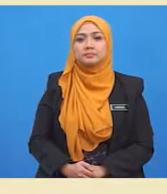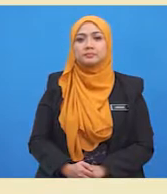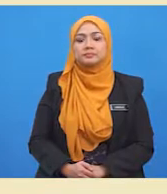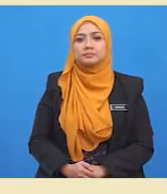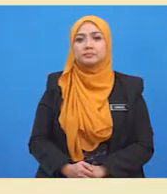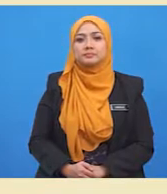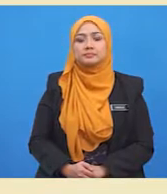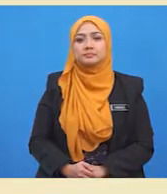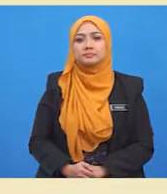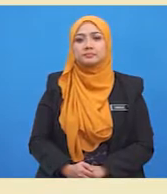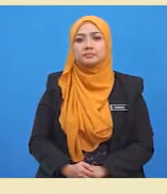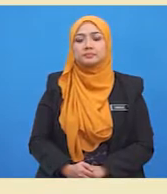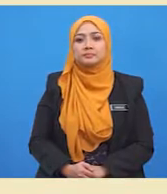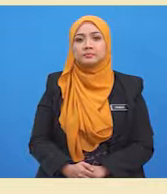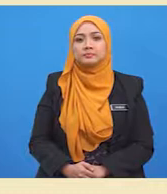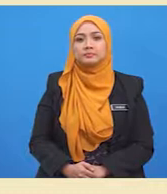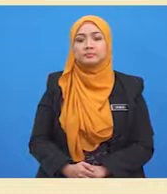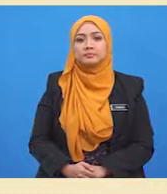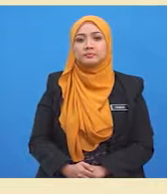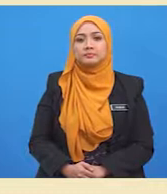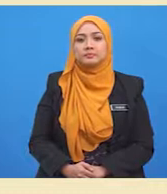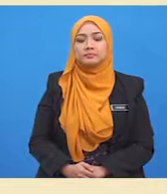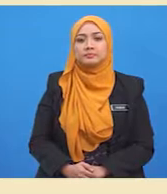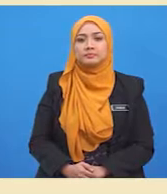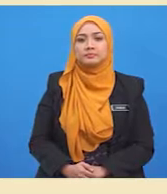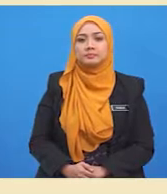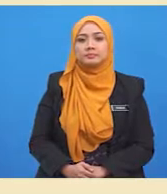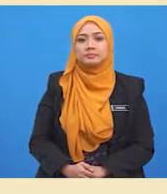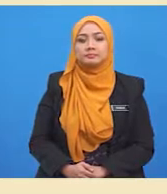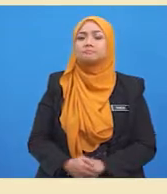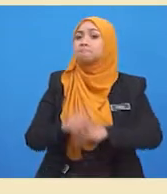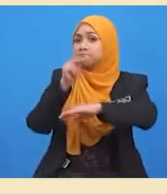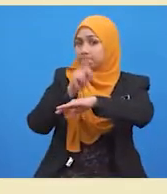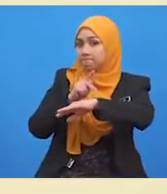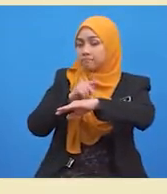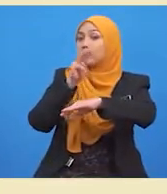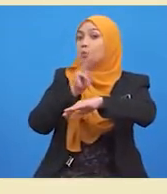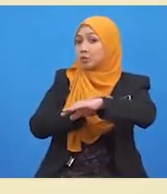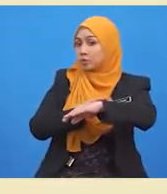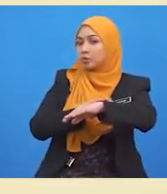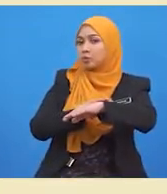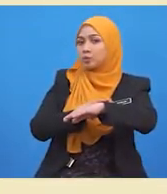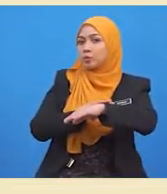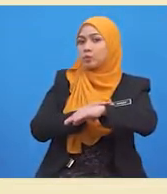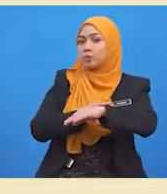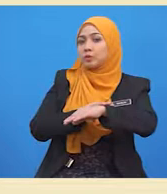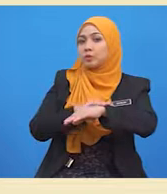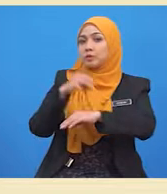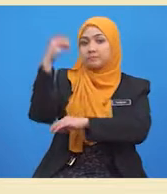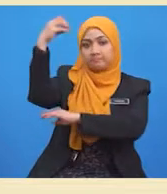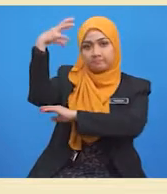siang Hai Fajar waktu malam Club ataupun ketika hujan